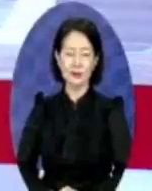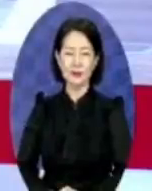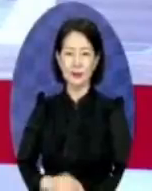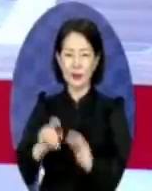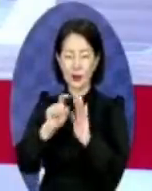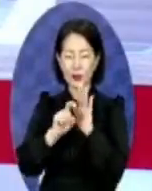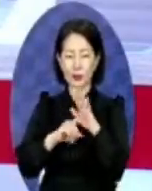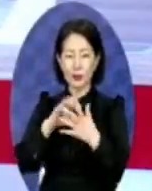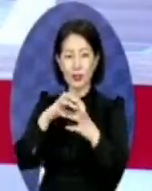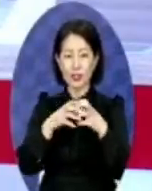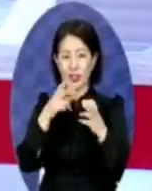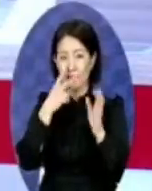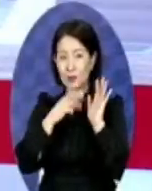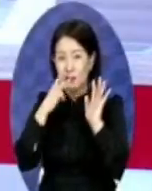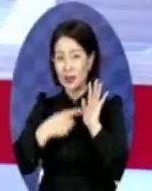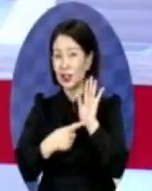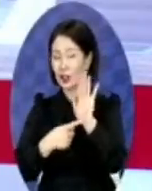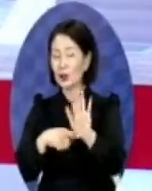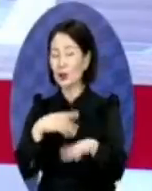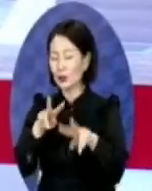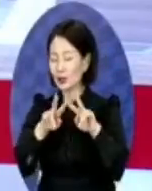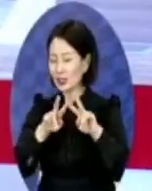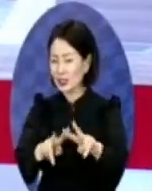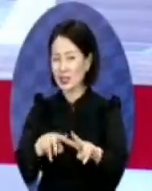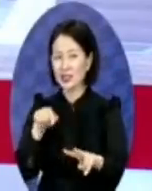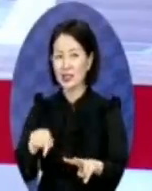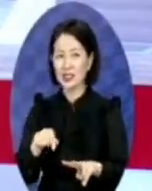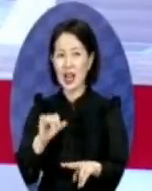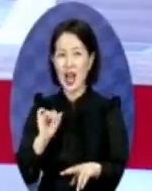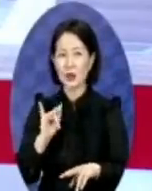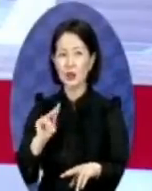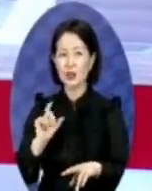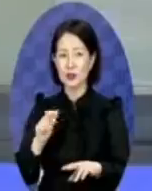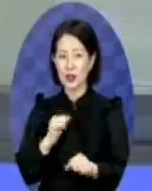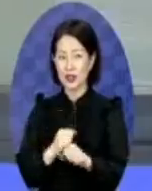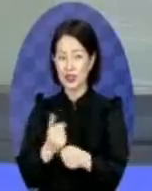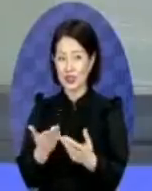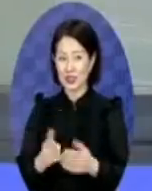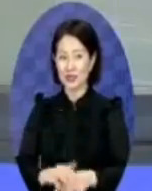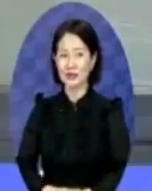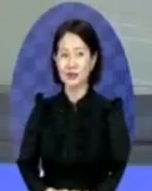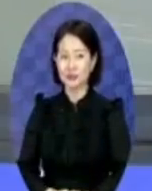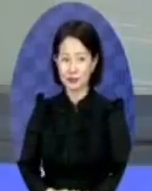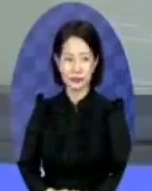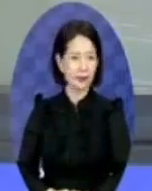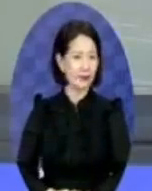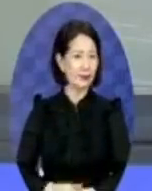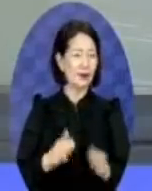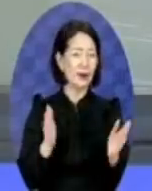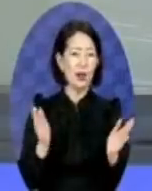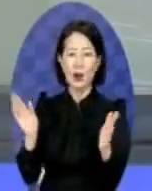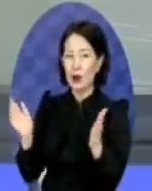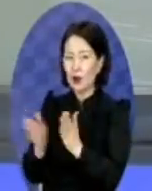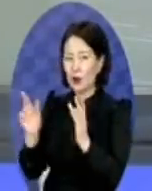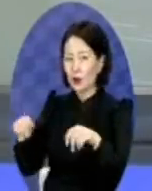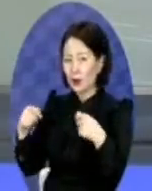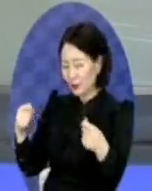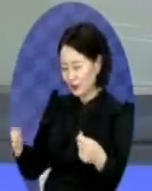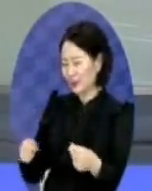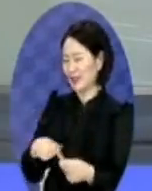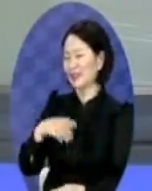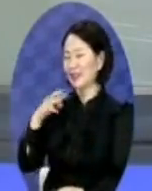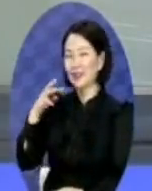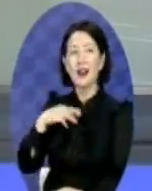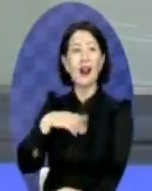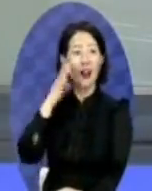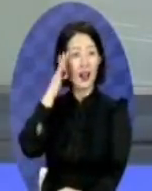Хөтөлбөр дэлхийд ихэнх дөрөн жиг үйл явдлаар өргөжиж байна студиуд. Ариун шимэг ажиллаж байна. За, Арамын төргий. Арамын төргий. За, гадаад мэдээний